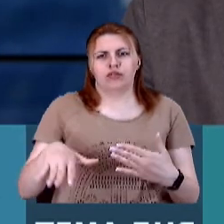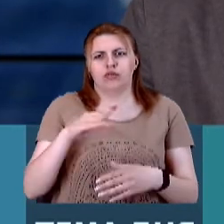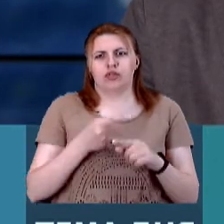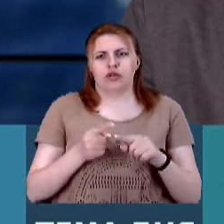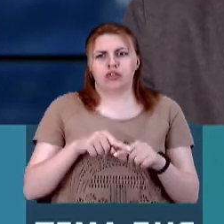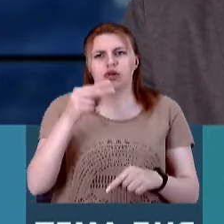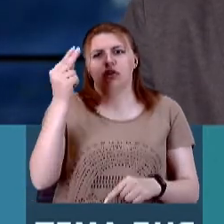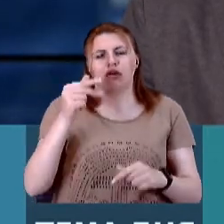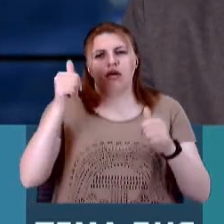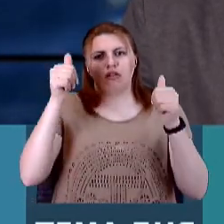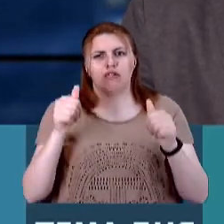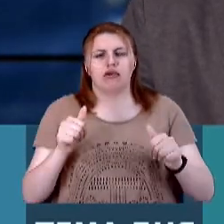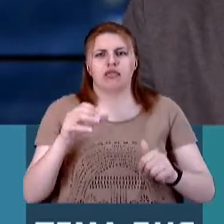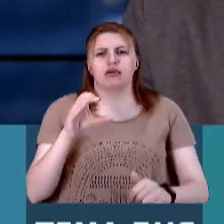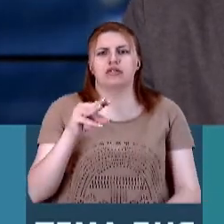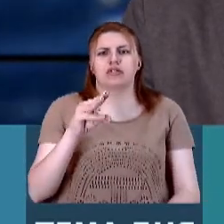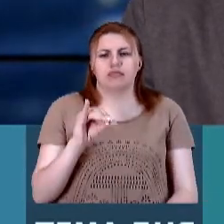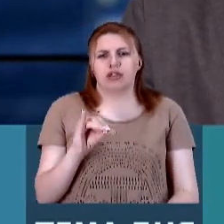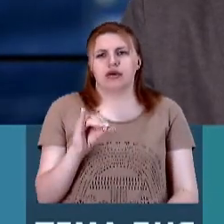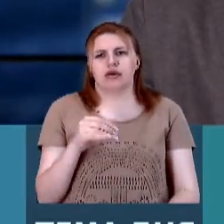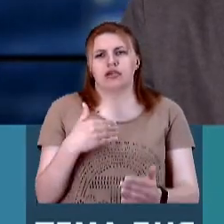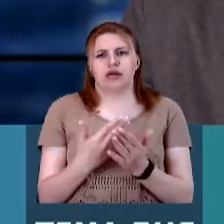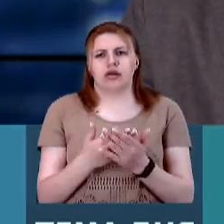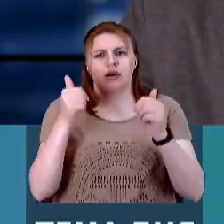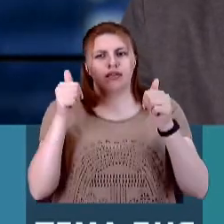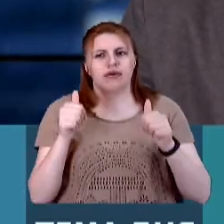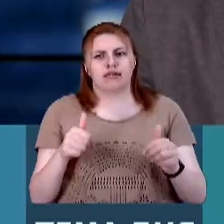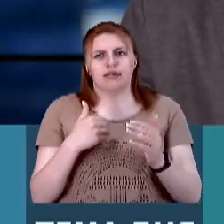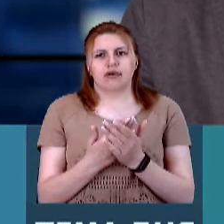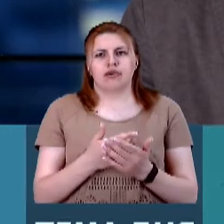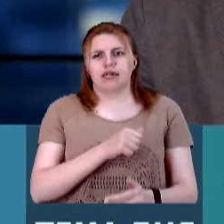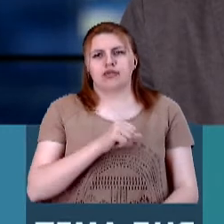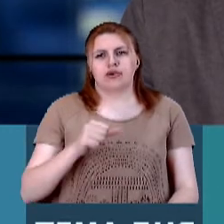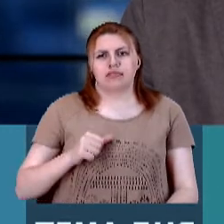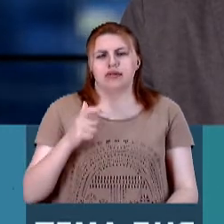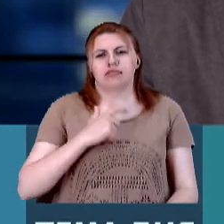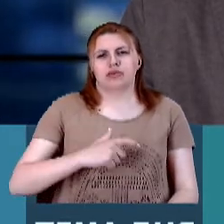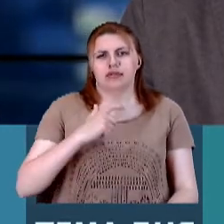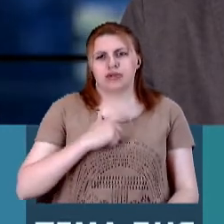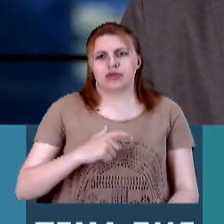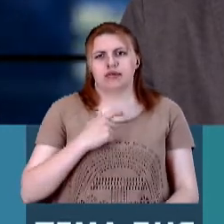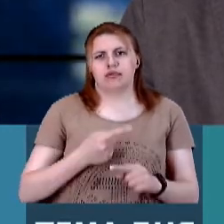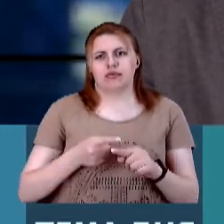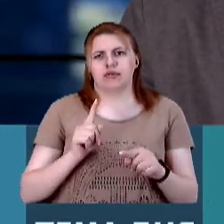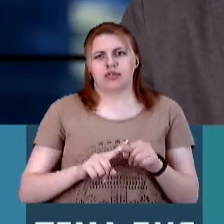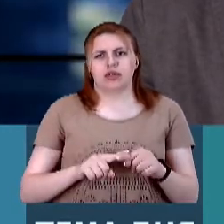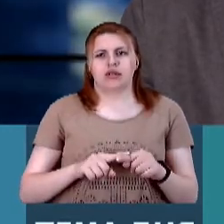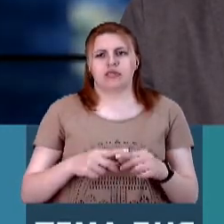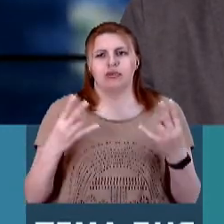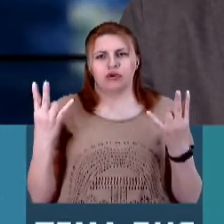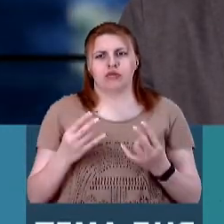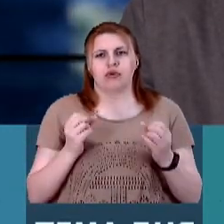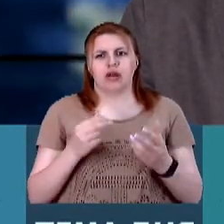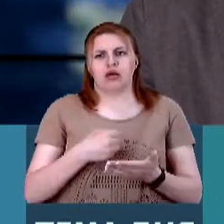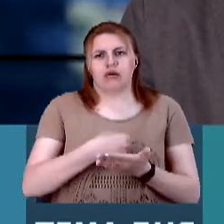СМІ, це картинка для самих себе, бо це ж потрібно якось утверждатися